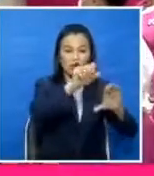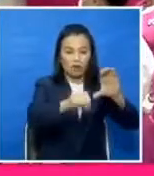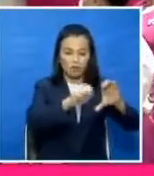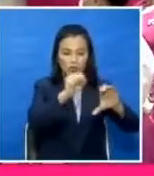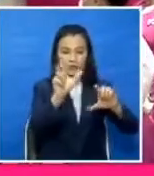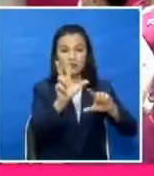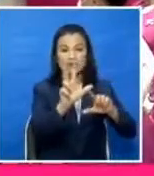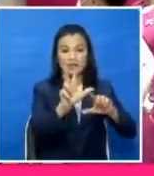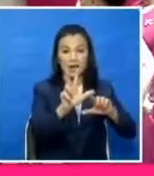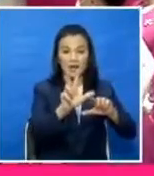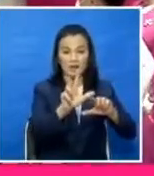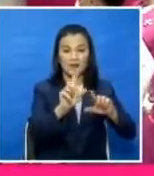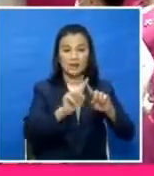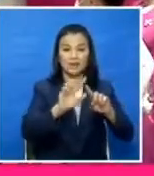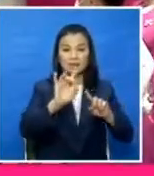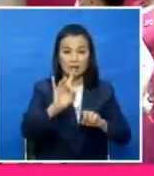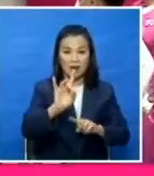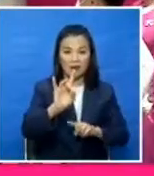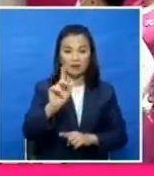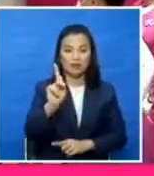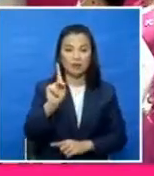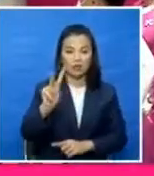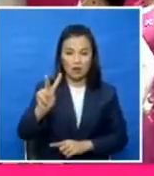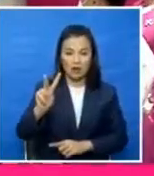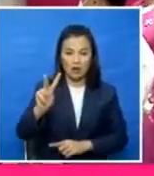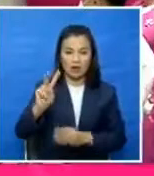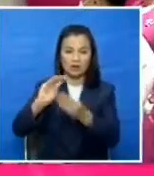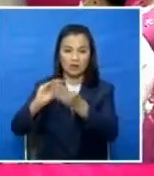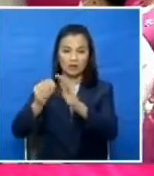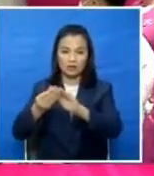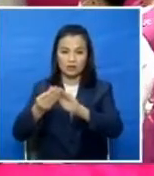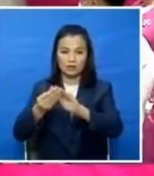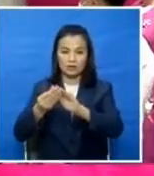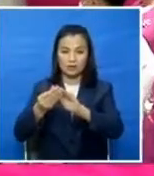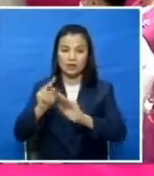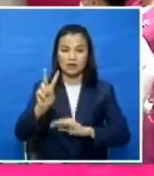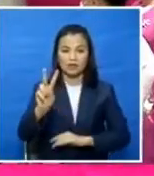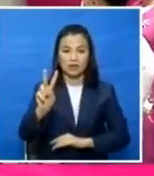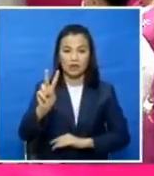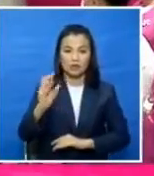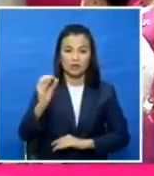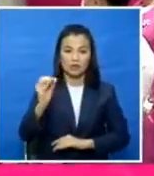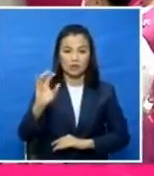ที่3งวดที่8หมดอักษรคอควายเลขที่ออก